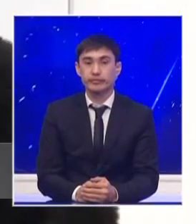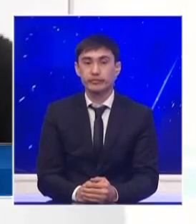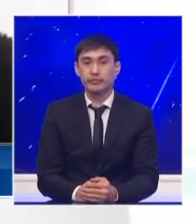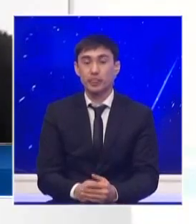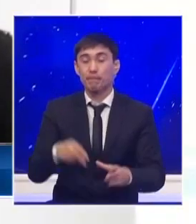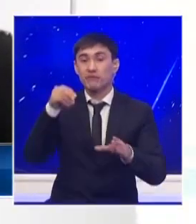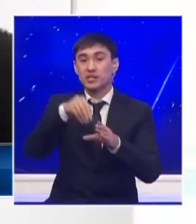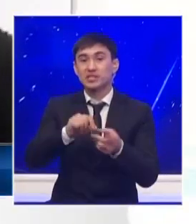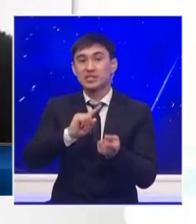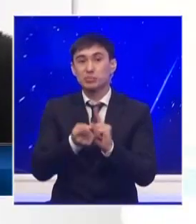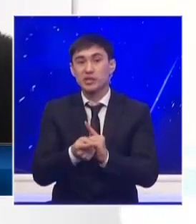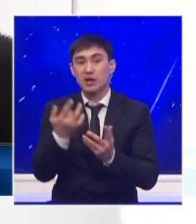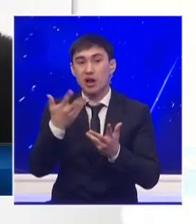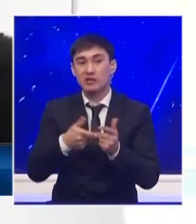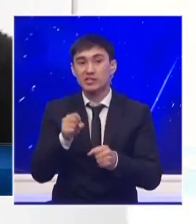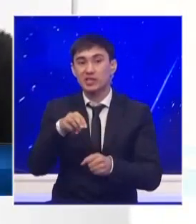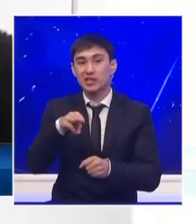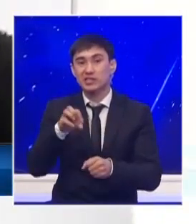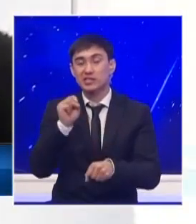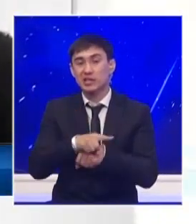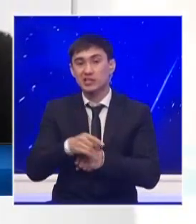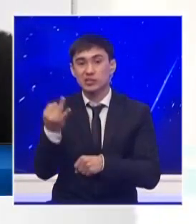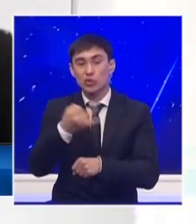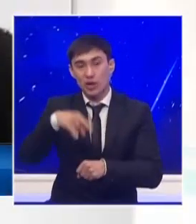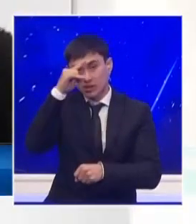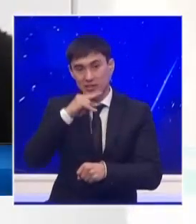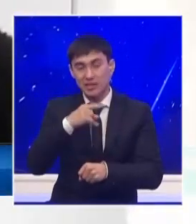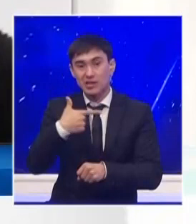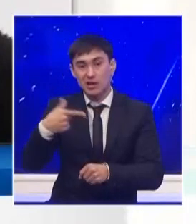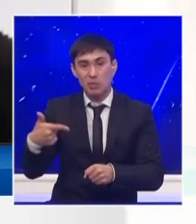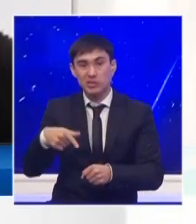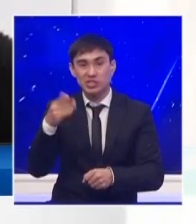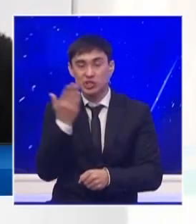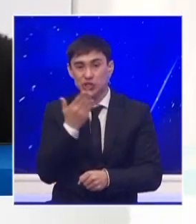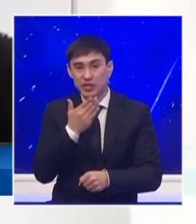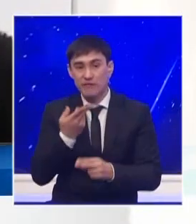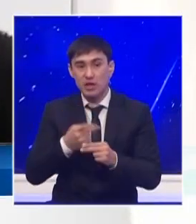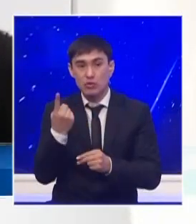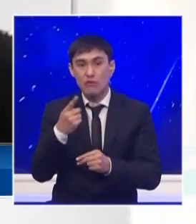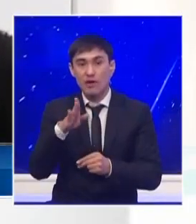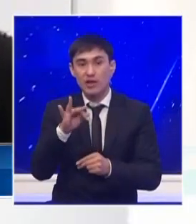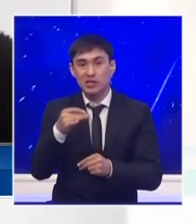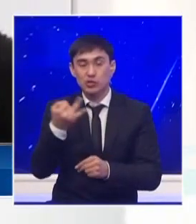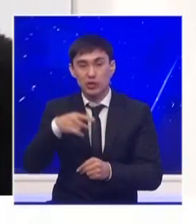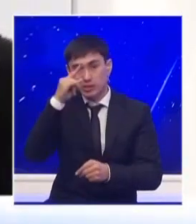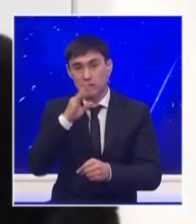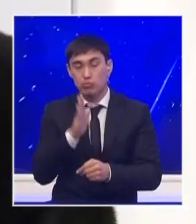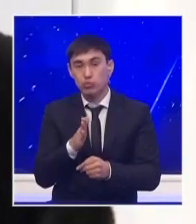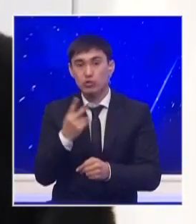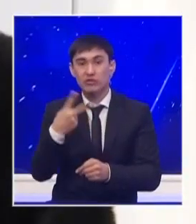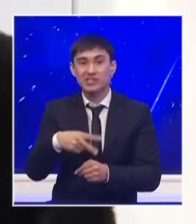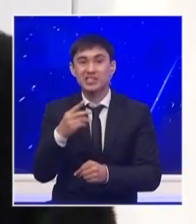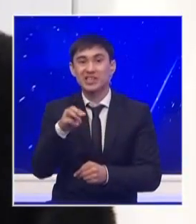внесены изменения в количество тестовых заданий по предметам истории Казахстана и грамотность чтения теперь в одном варианте историй Казахстана будет